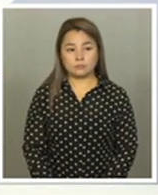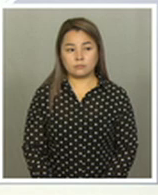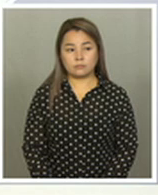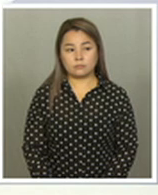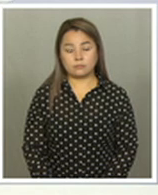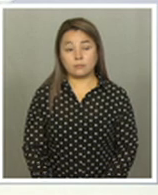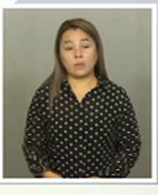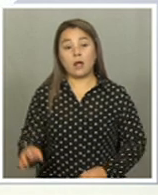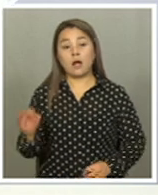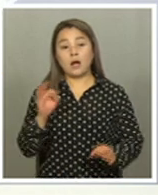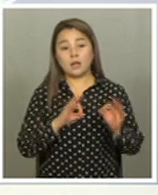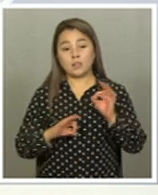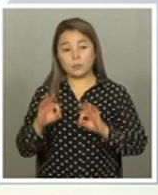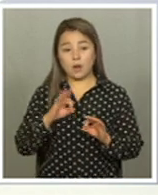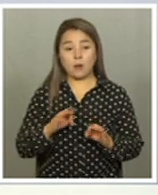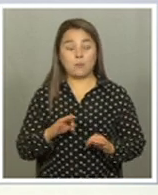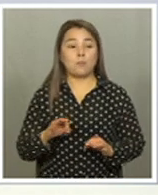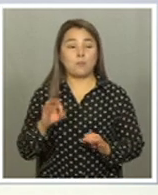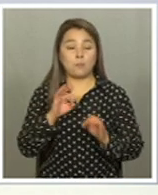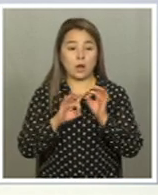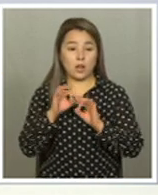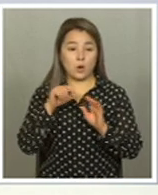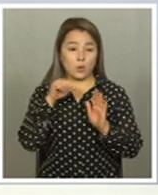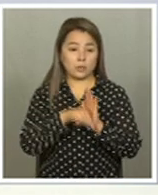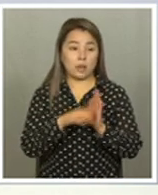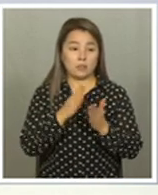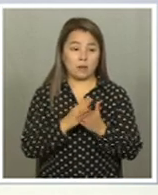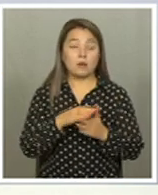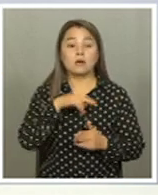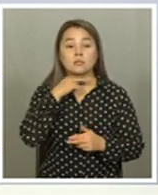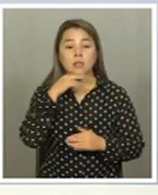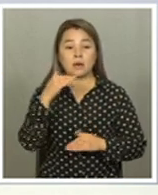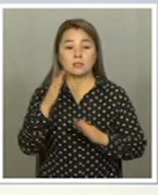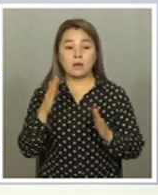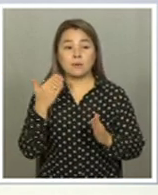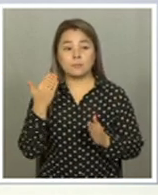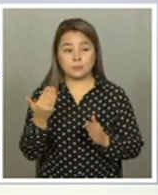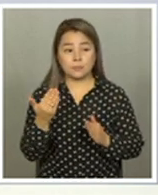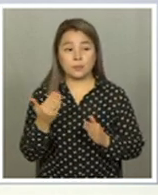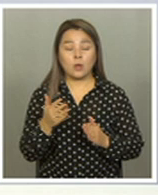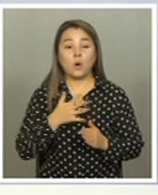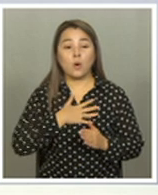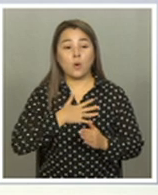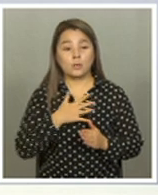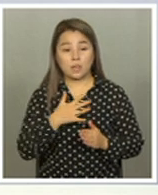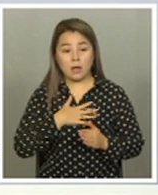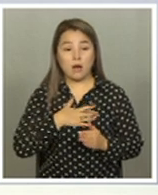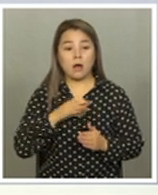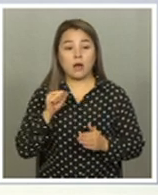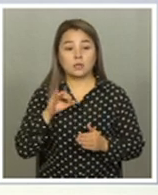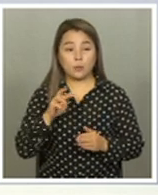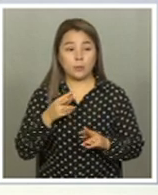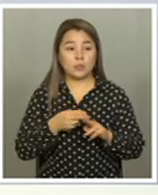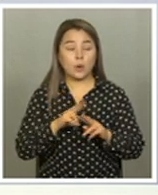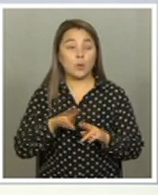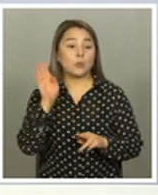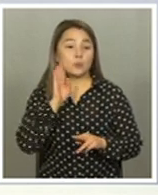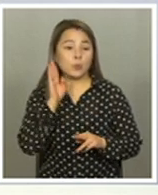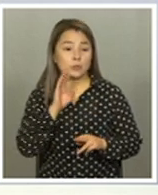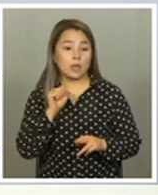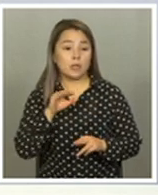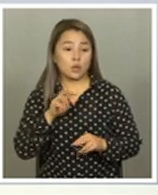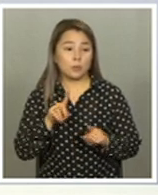Атомдар мен молекулалар. Тақтаға назар аударсаңыздар, оттек атомы және сутек атомы